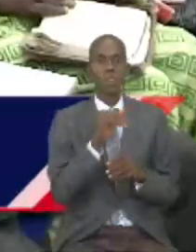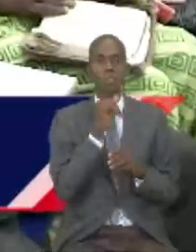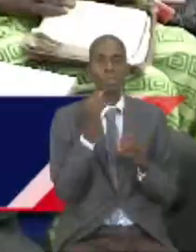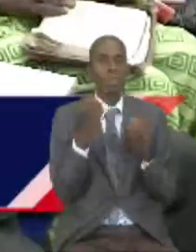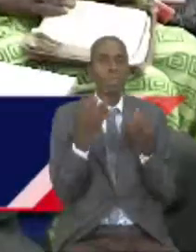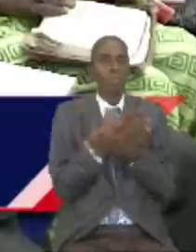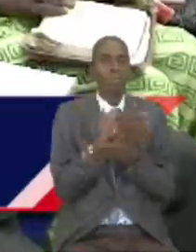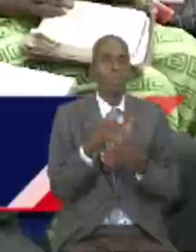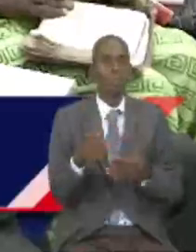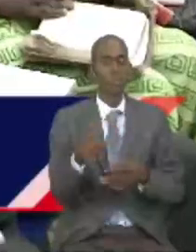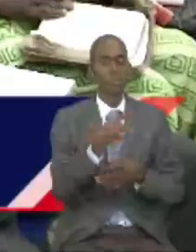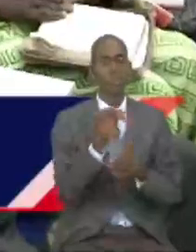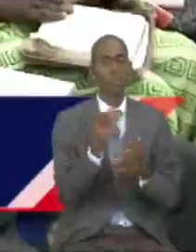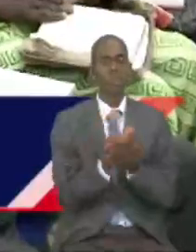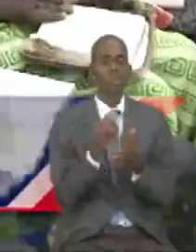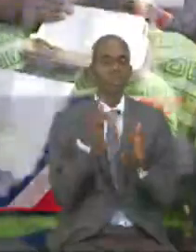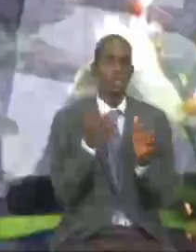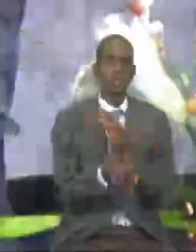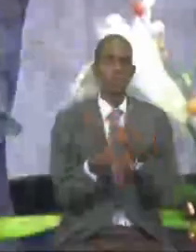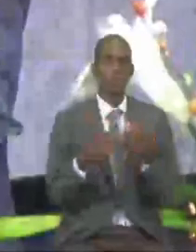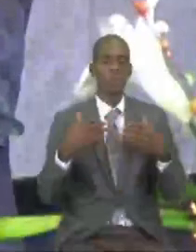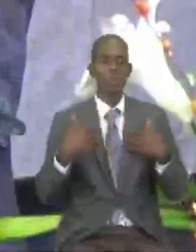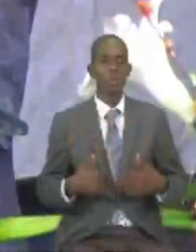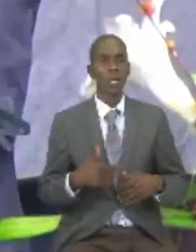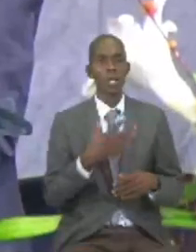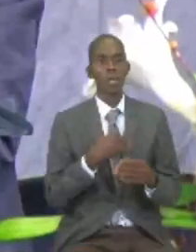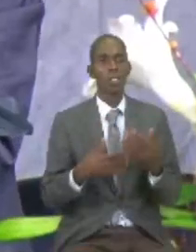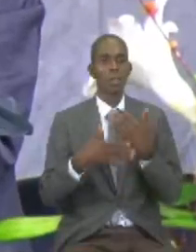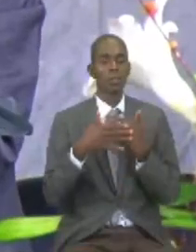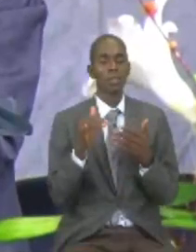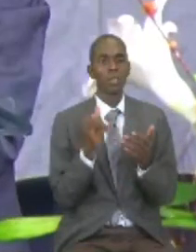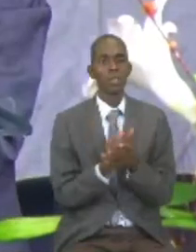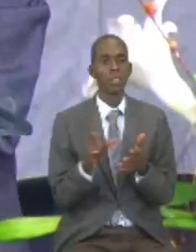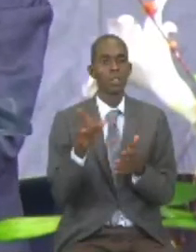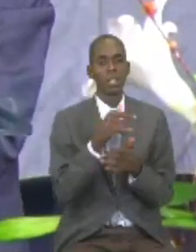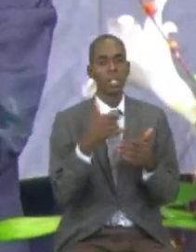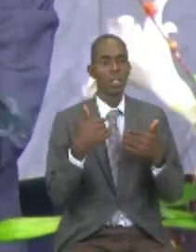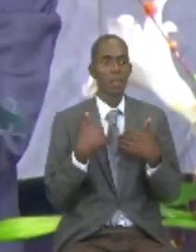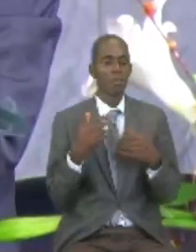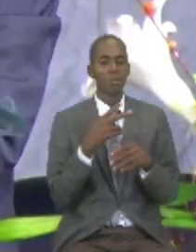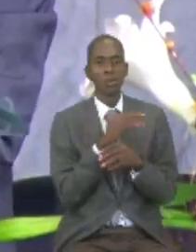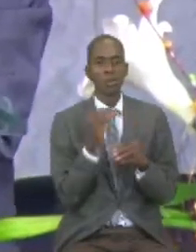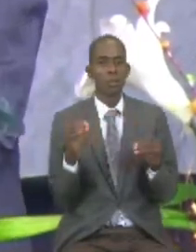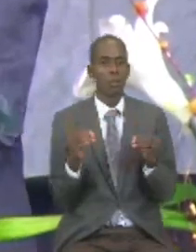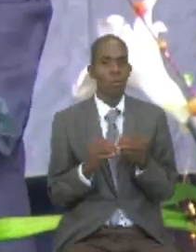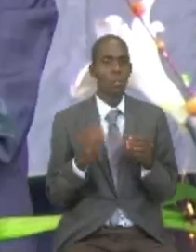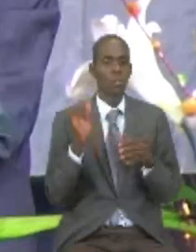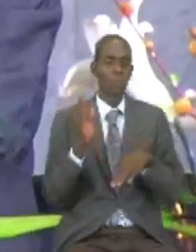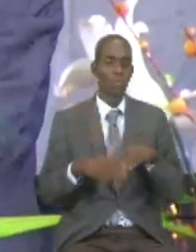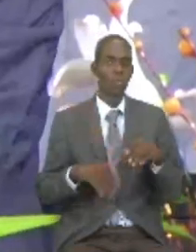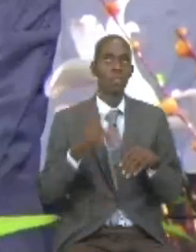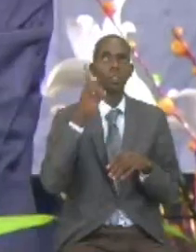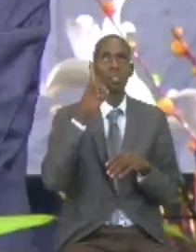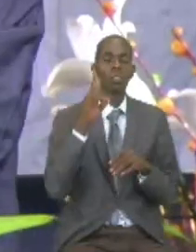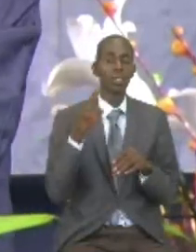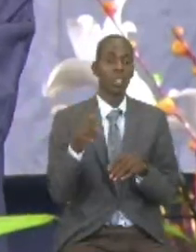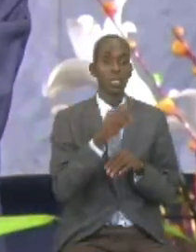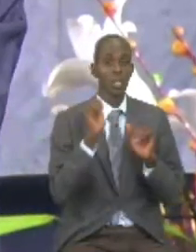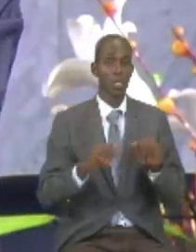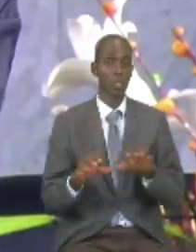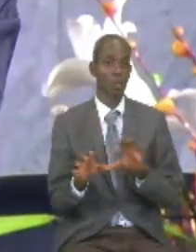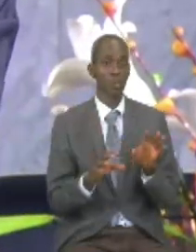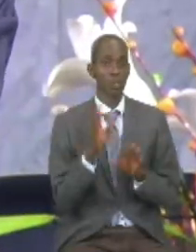ne craignez pas ceux qui tuent le corps et qui après cela ne peuvent rien faire de plus. Alors il